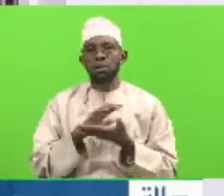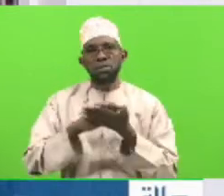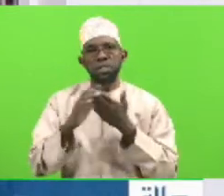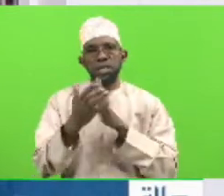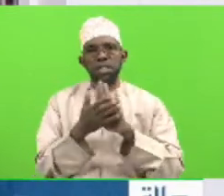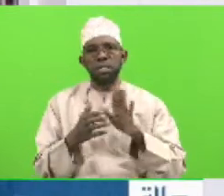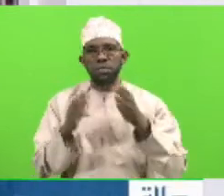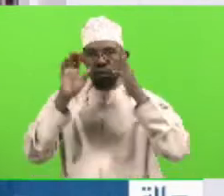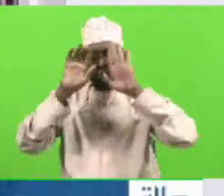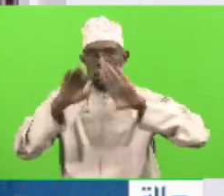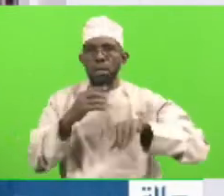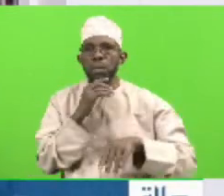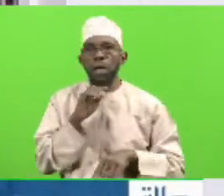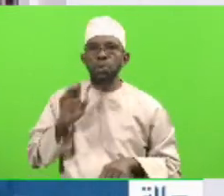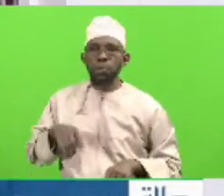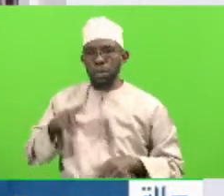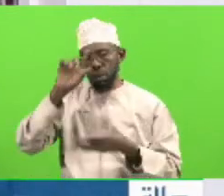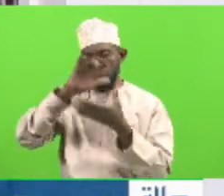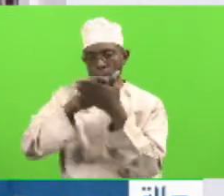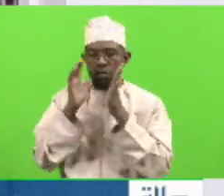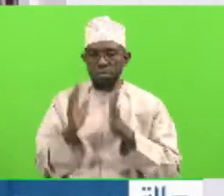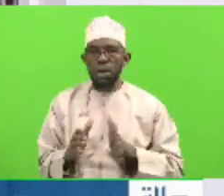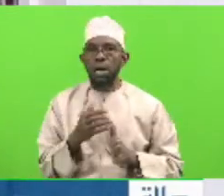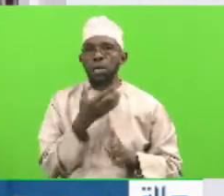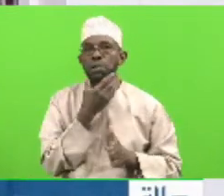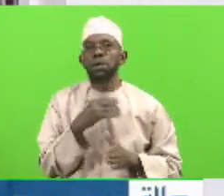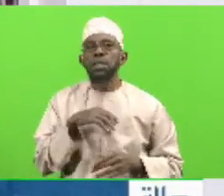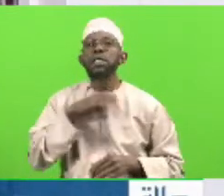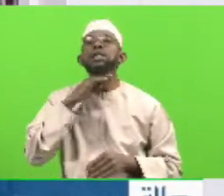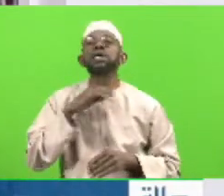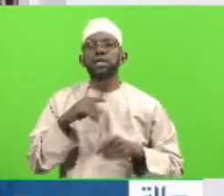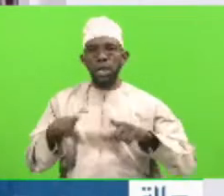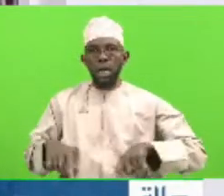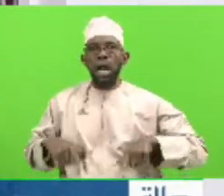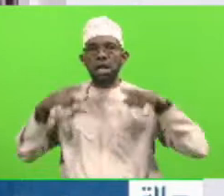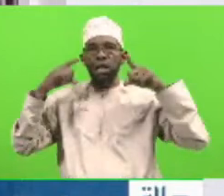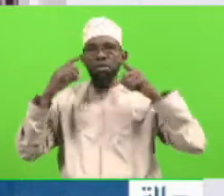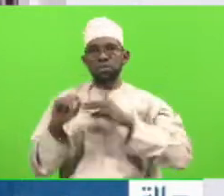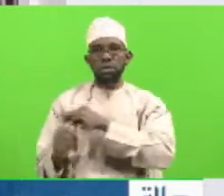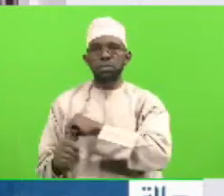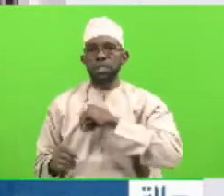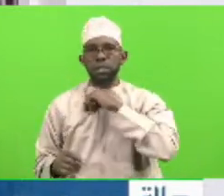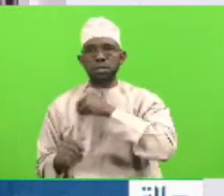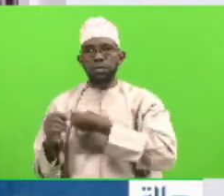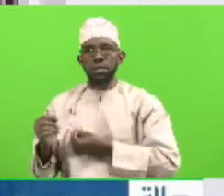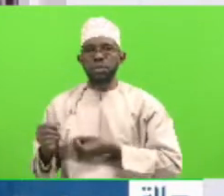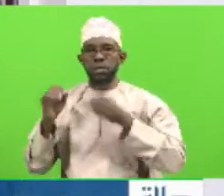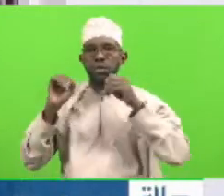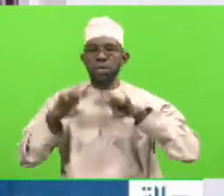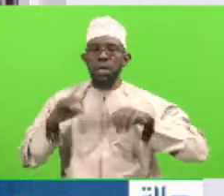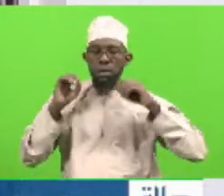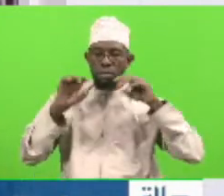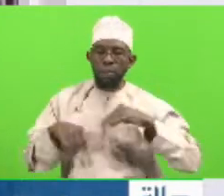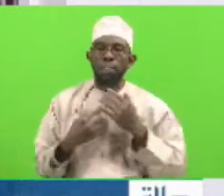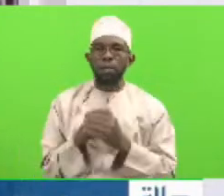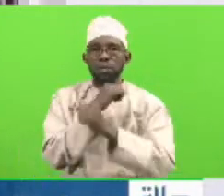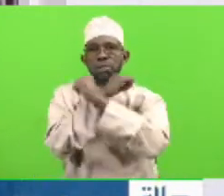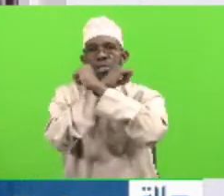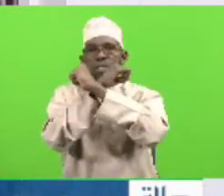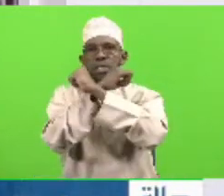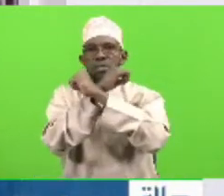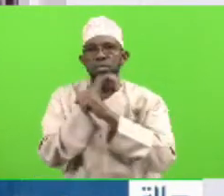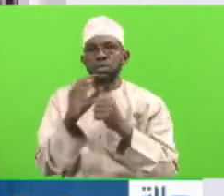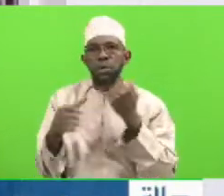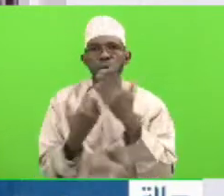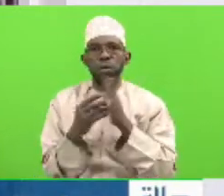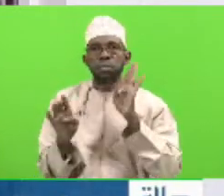للمسلمين والمسلمات والمؤمنين والمؤمنات الأحياء منهم والأموات برحمتك يا أرحم الراحمين. اللهم إنا نعوذ بك من منكرات